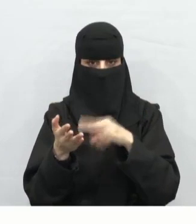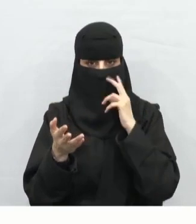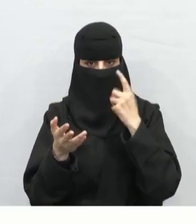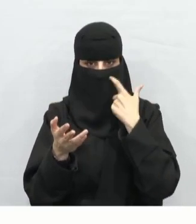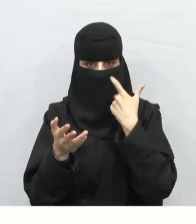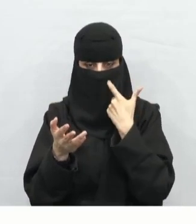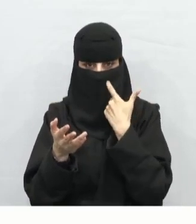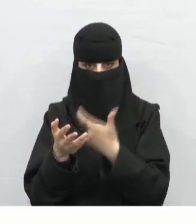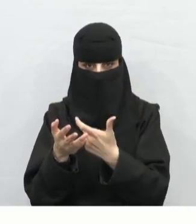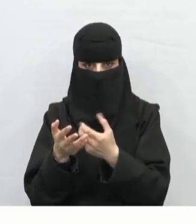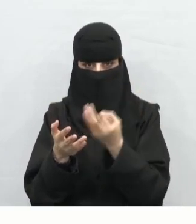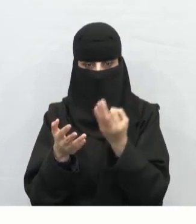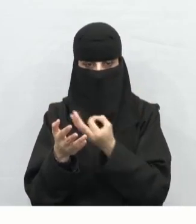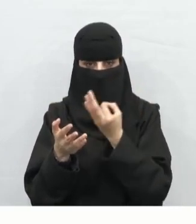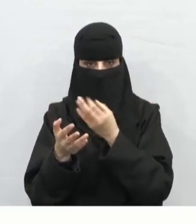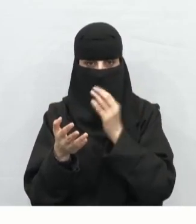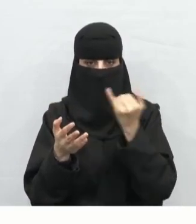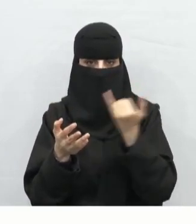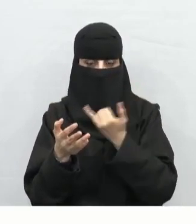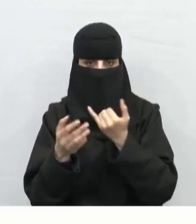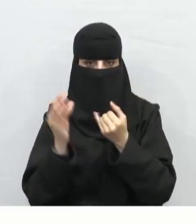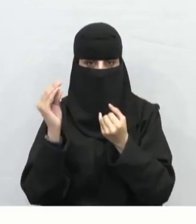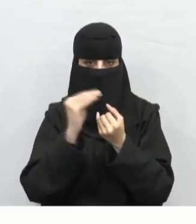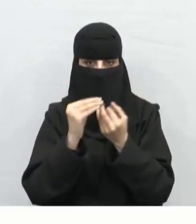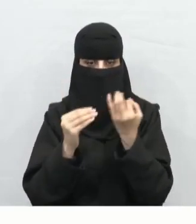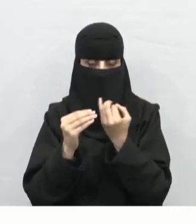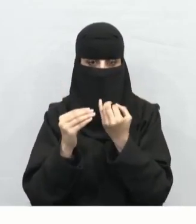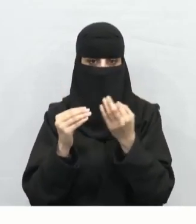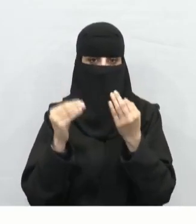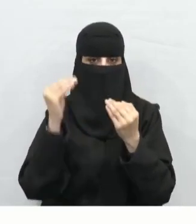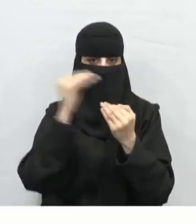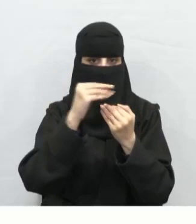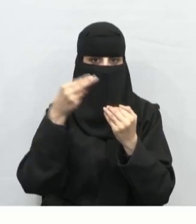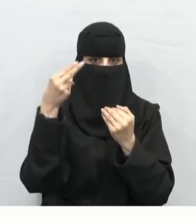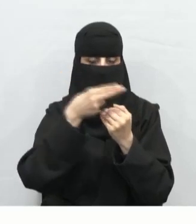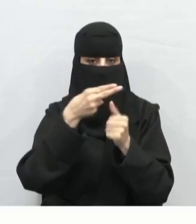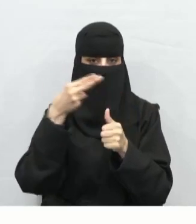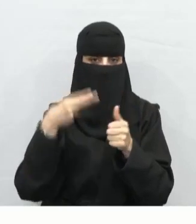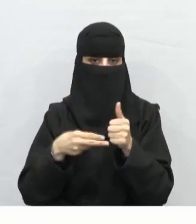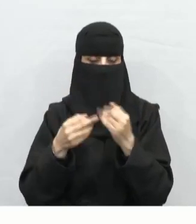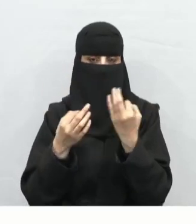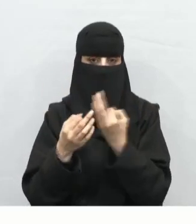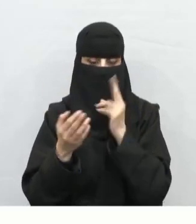ركزوا في الكلمات الملونه خاصه ان زميلي محمدا